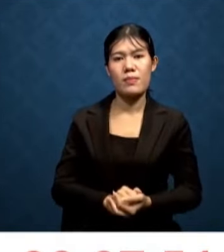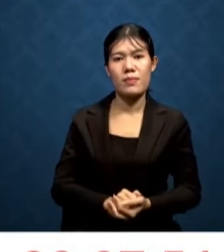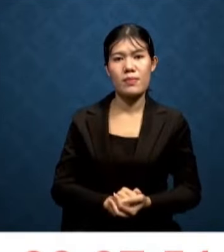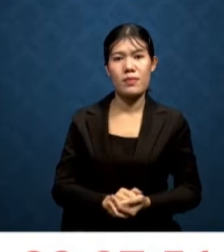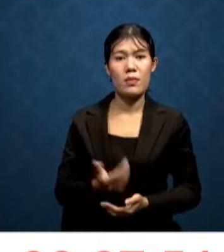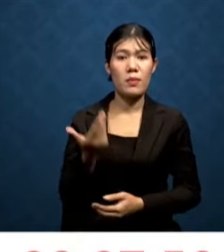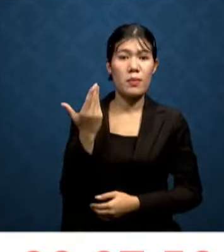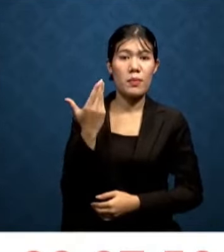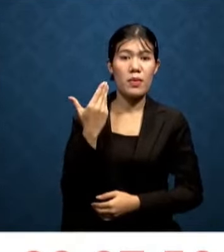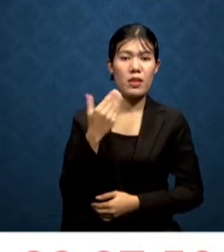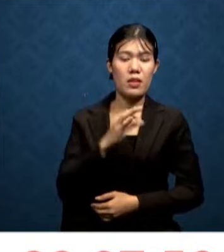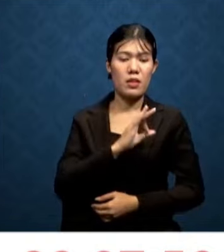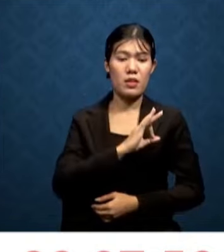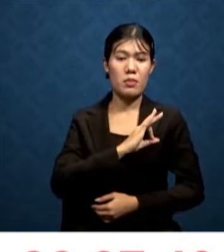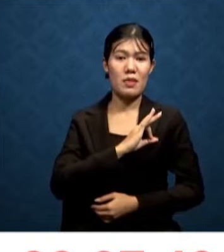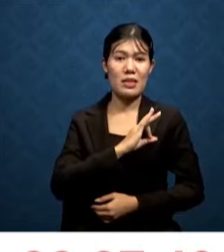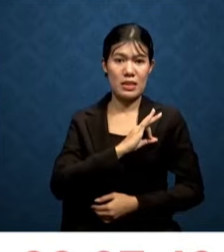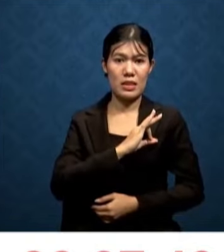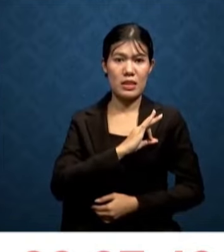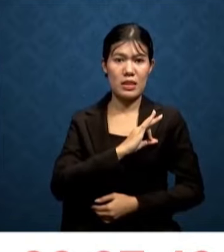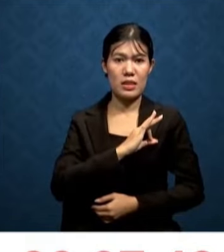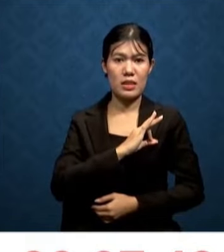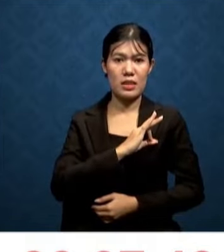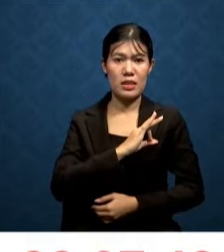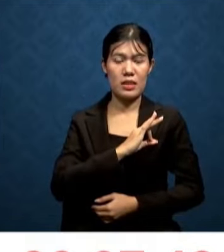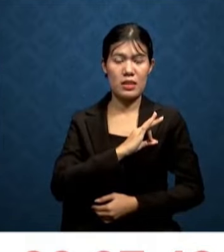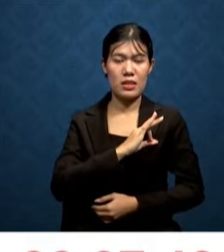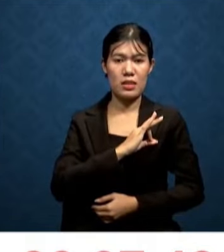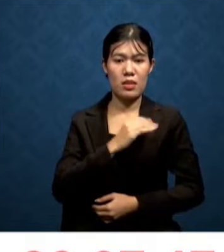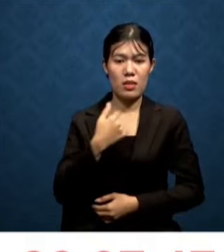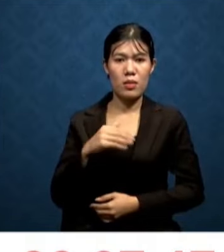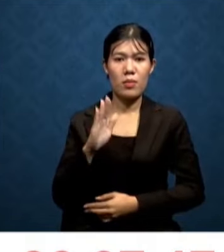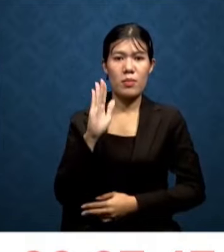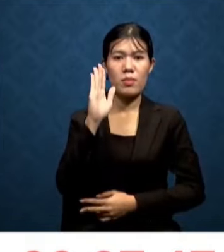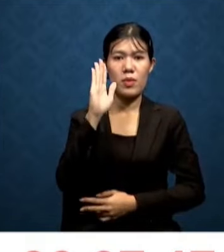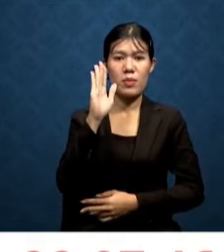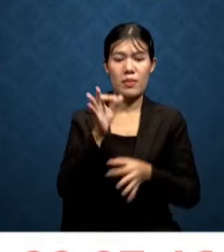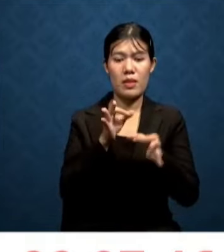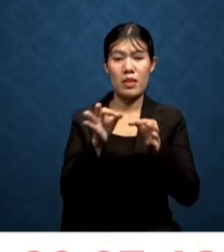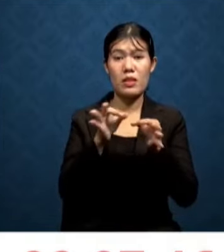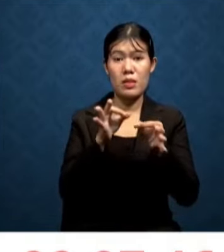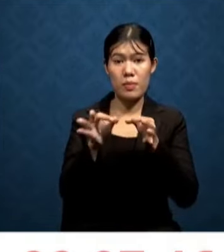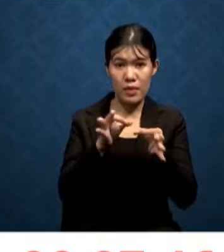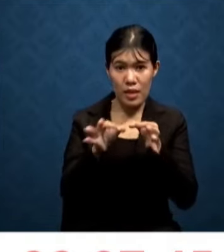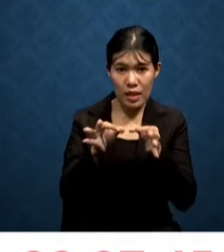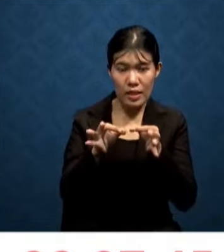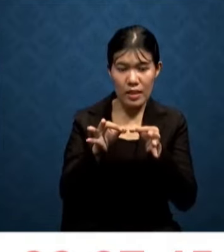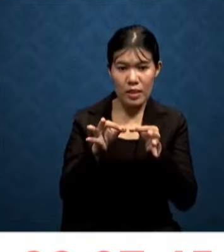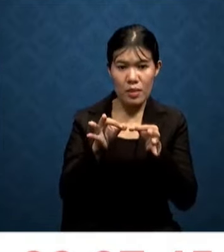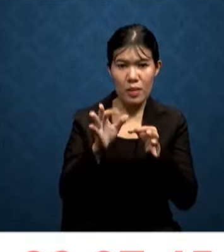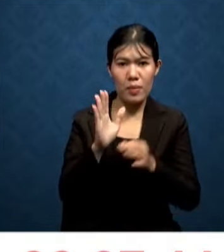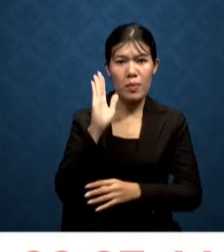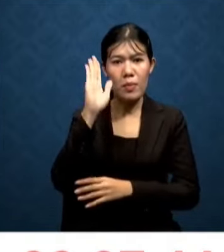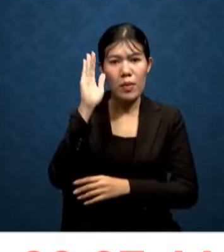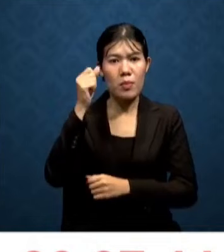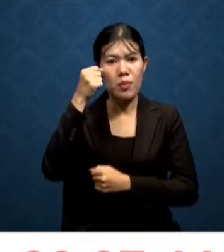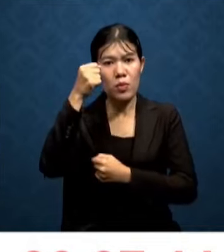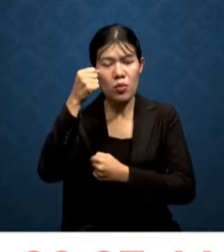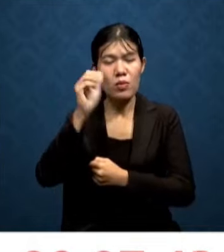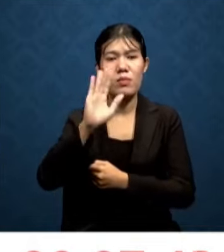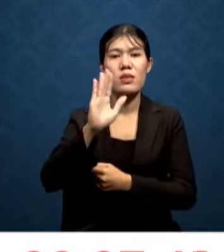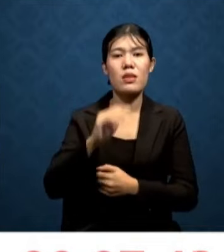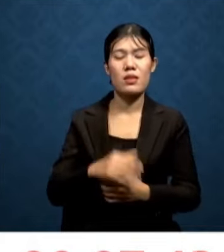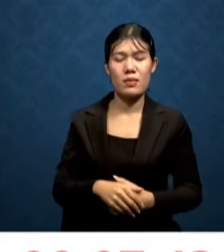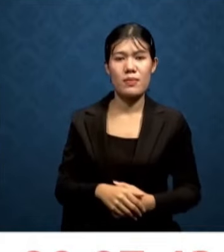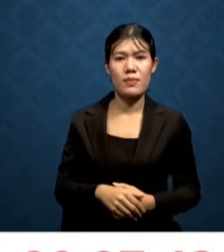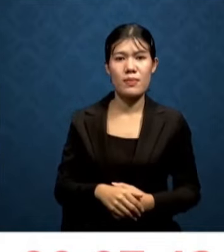วรกีเนี่ยขออภัยที่เอ่ยนามท่านขึ้นมาอภิปรายท่านไม่ได้ขึ้นมาประท้วงแล้วท่านก็ยังไม่ได้ฟังยัตติของดิฉันด้วยว่